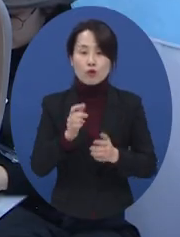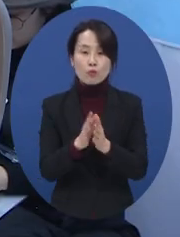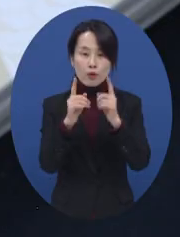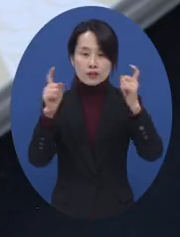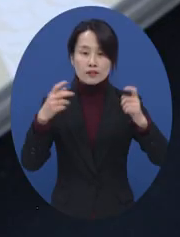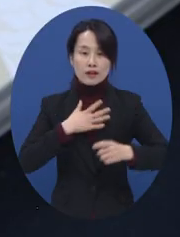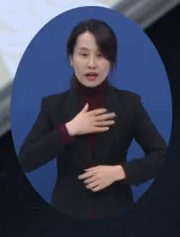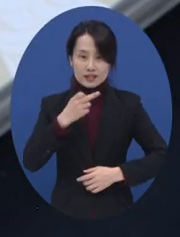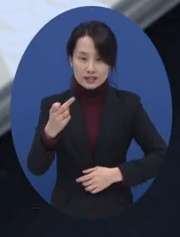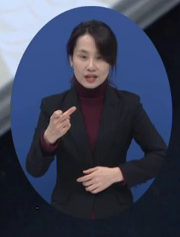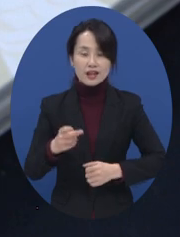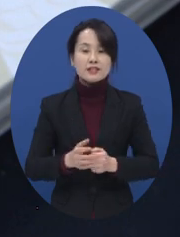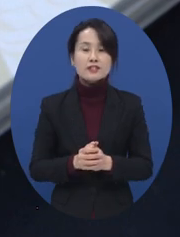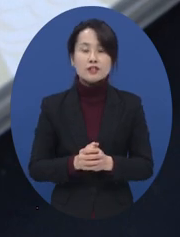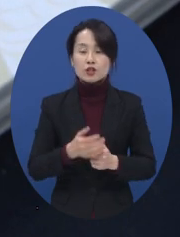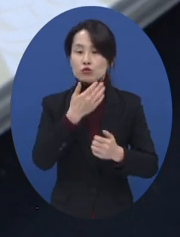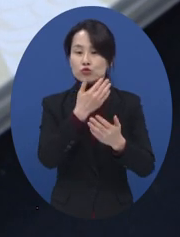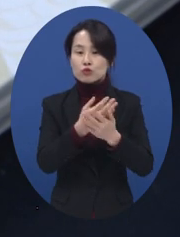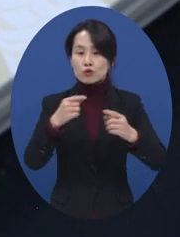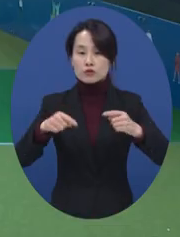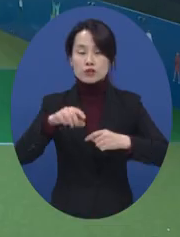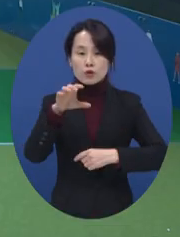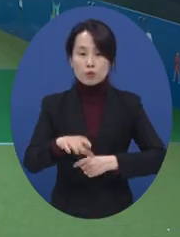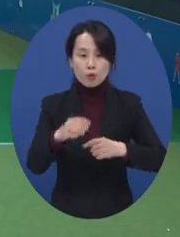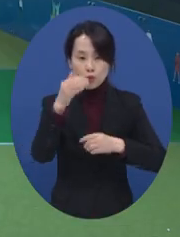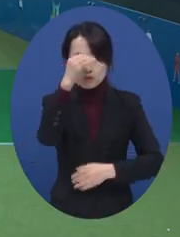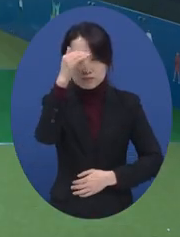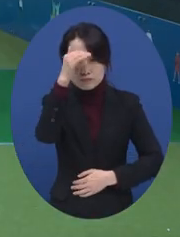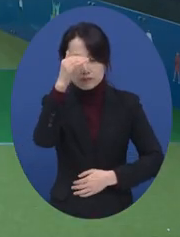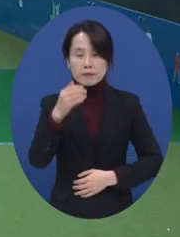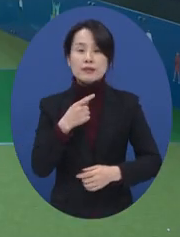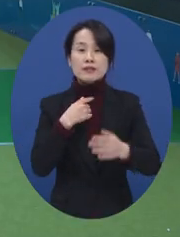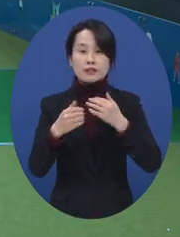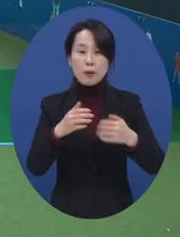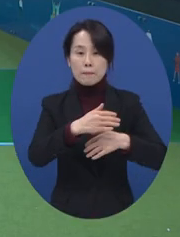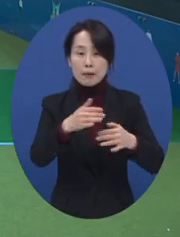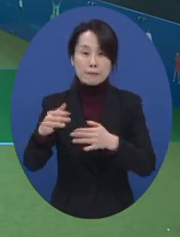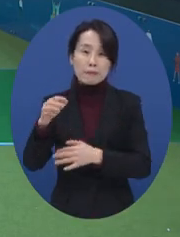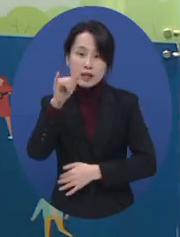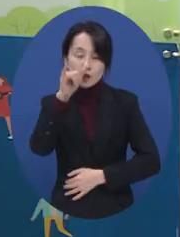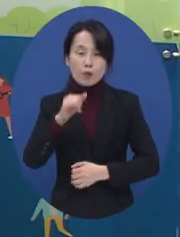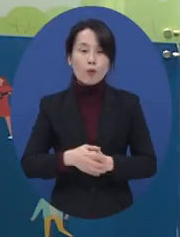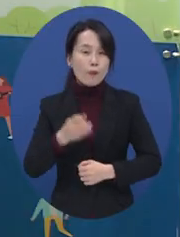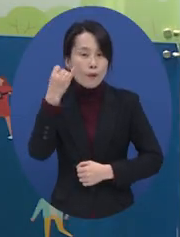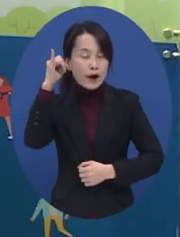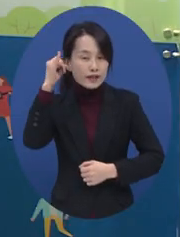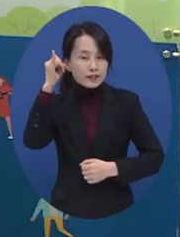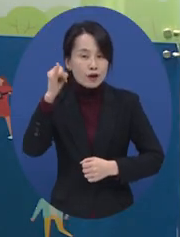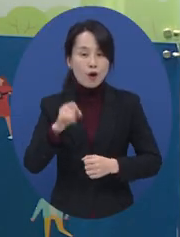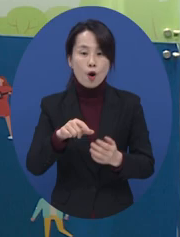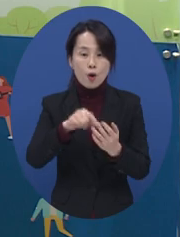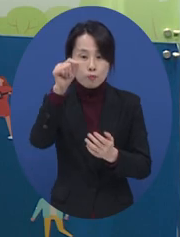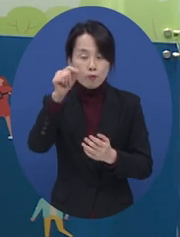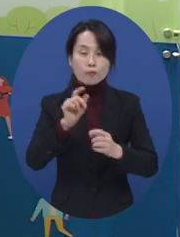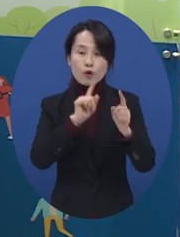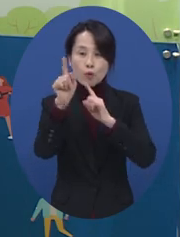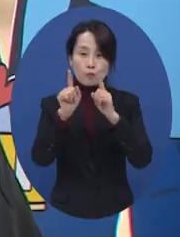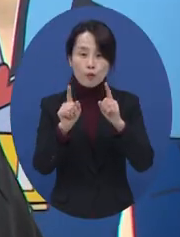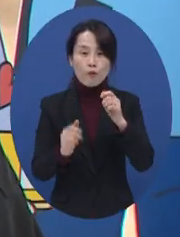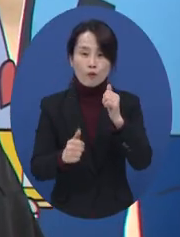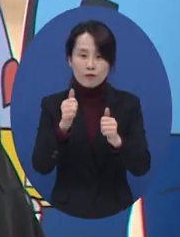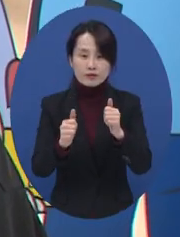화성, 안산 등 도내 시군 주요 정책을 한 번에 둘러볼 수 있는 체험 부스와 톡톡 튀는 정책 아이디어를 뽑는 공모전